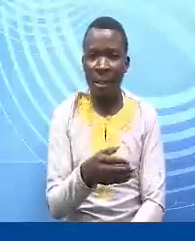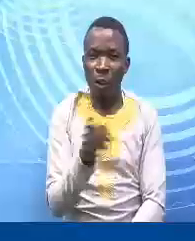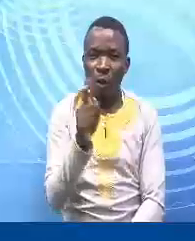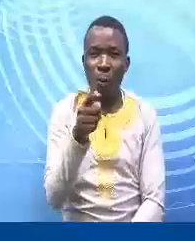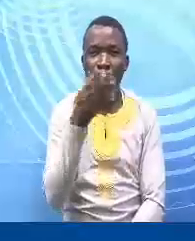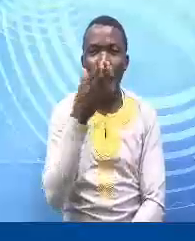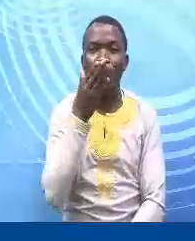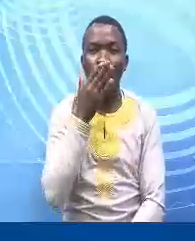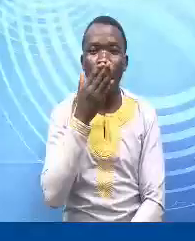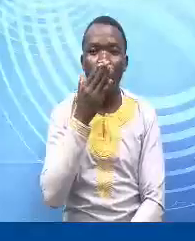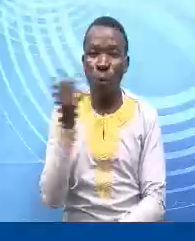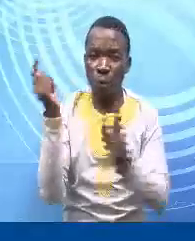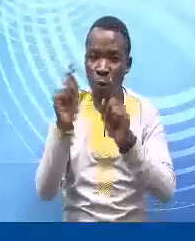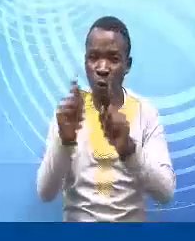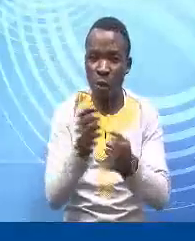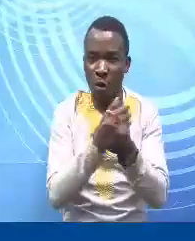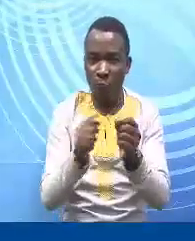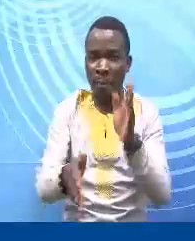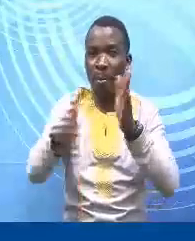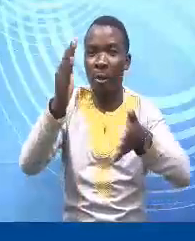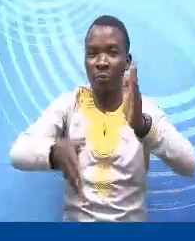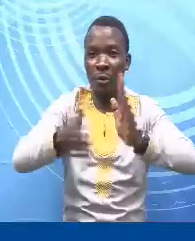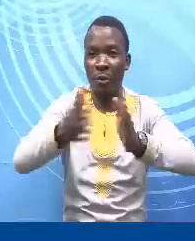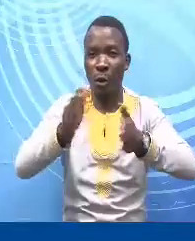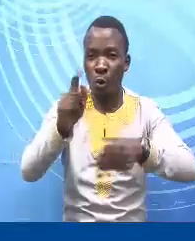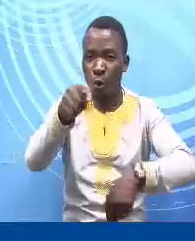Uyavugije induru dutabaye baratwirukana.